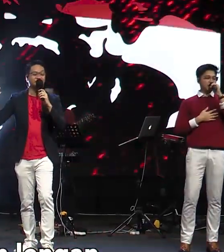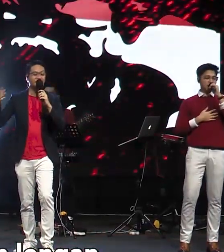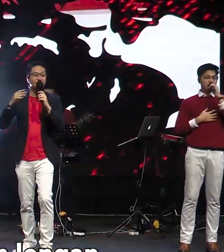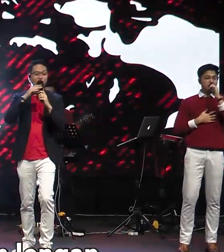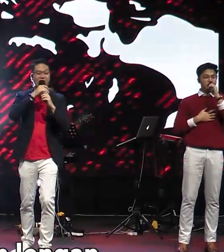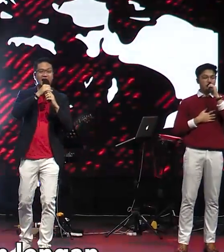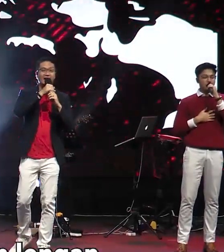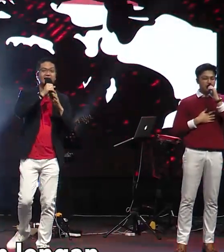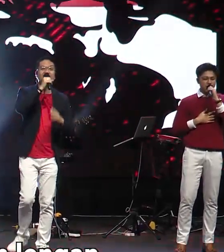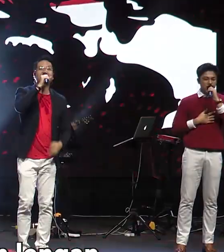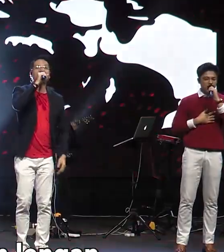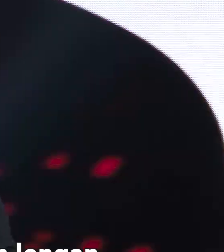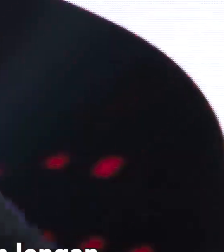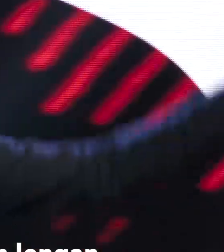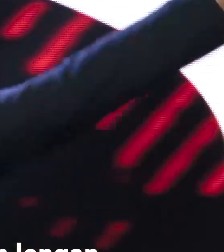Marilah semua